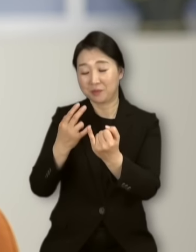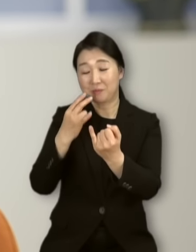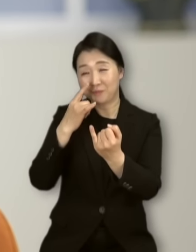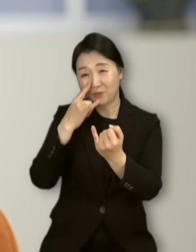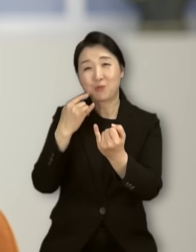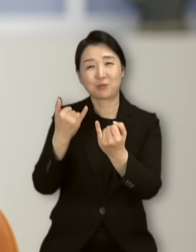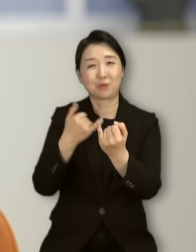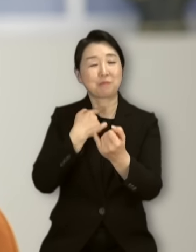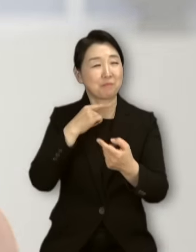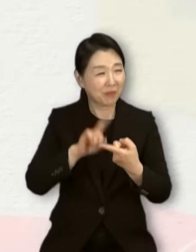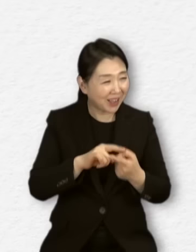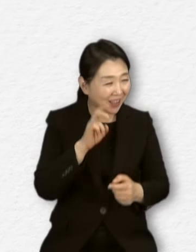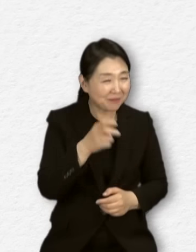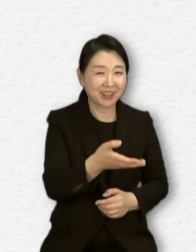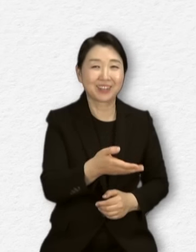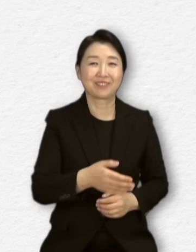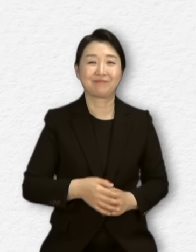너무